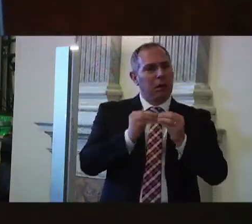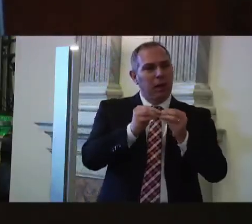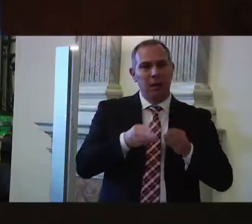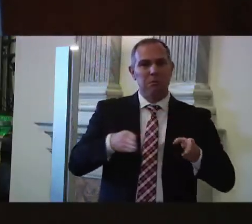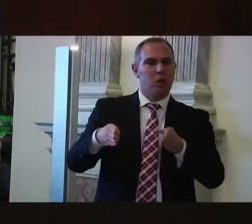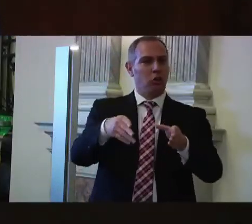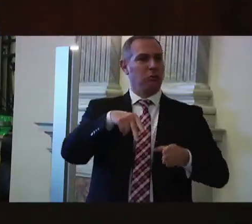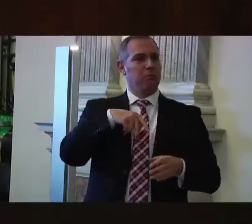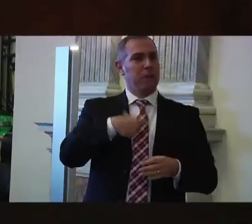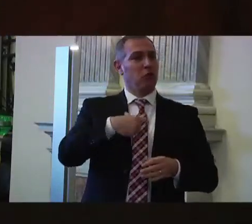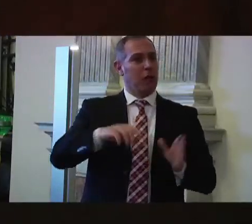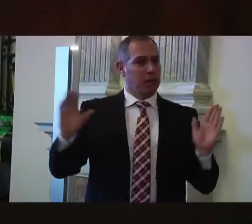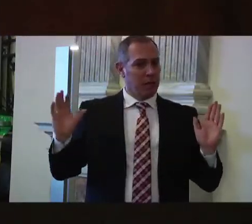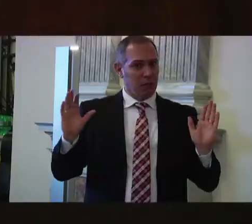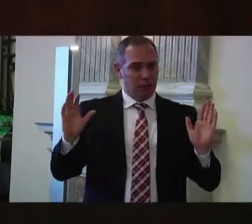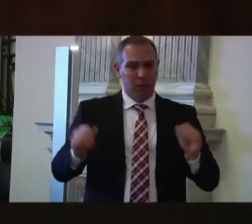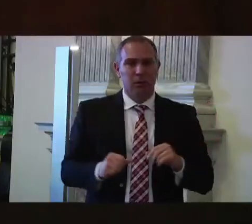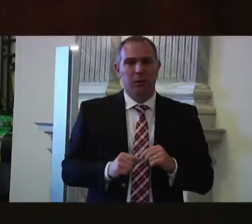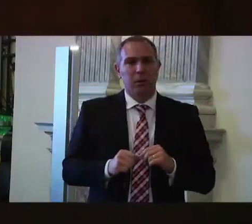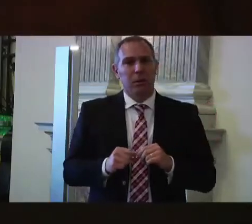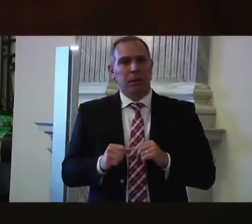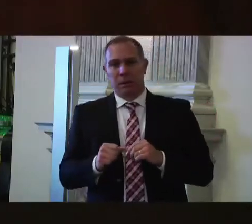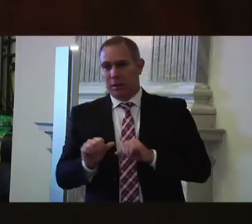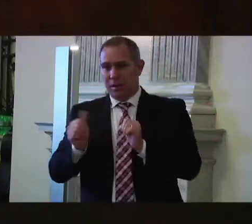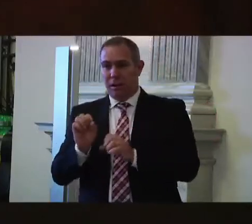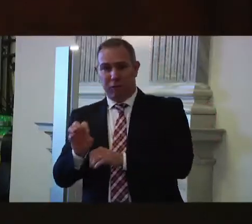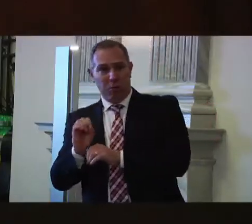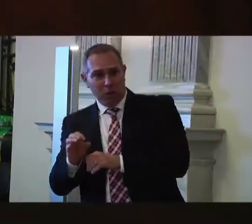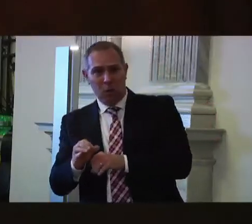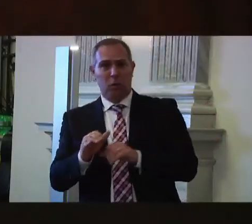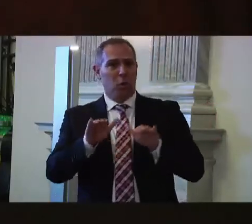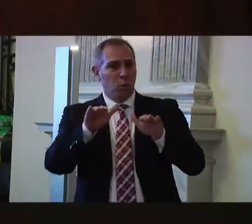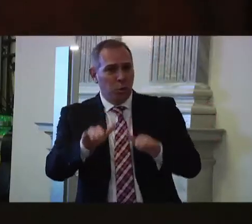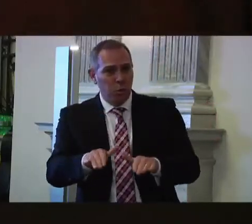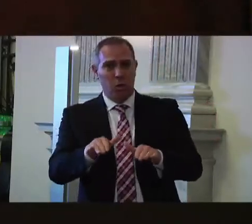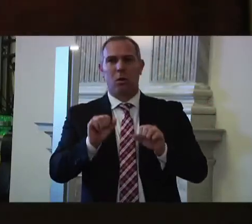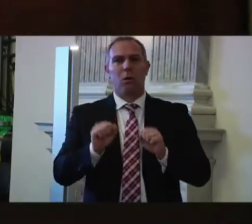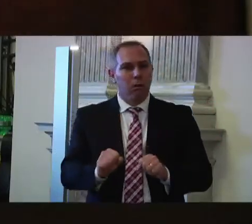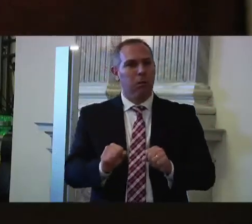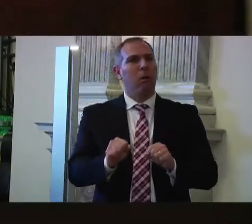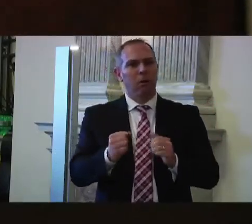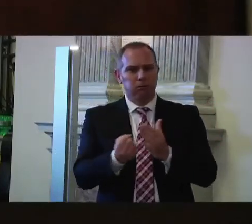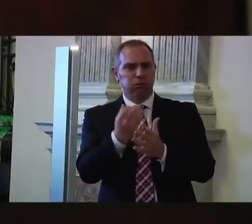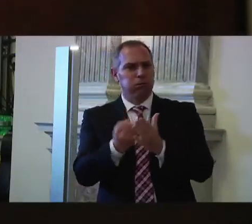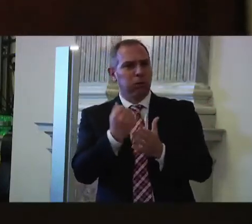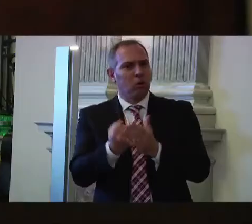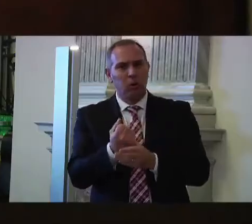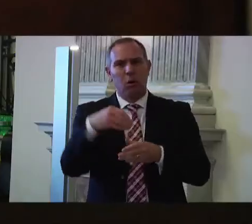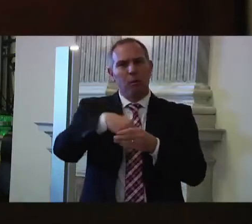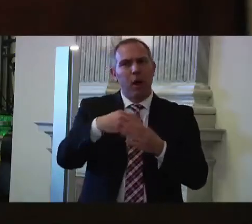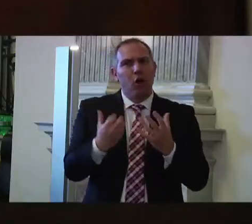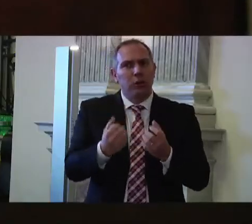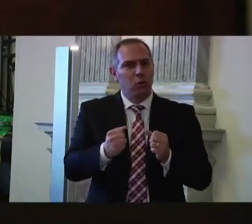sia i partecipanti che i formatori che i tutor, anche produrre qualche contenuto